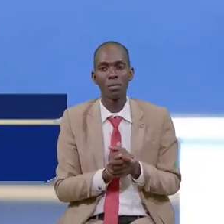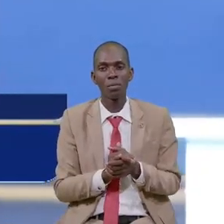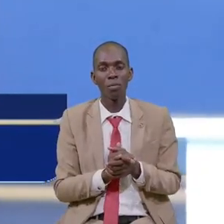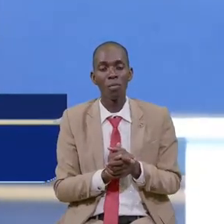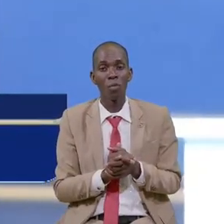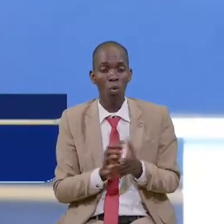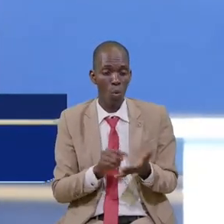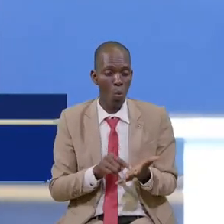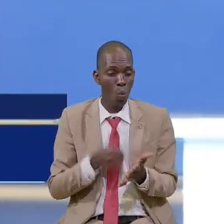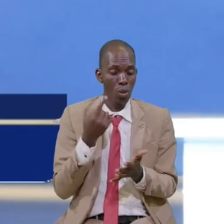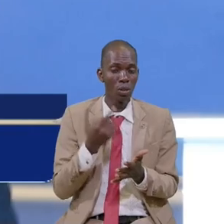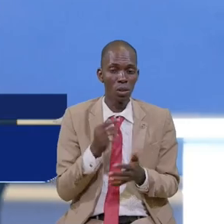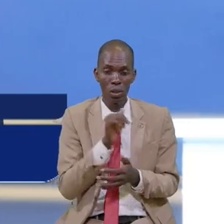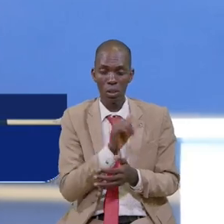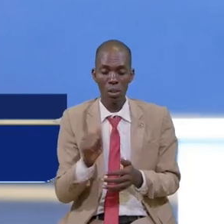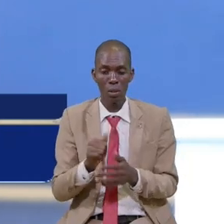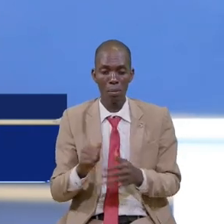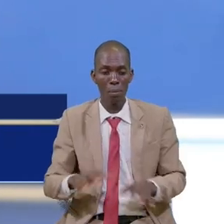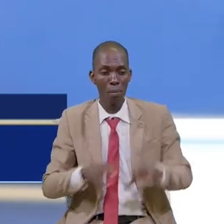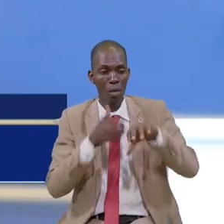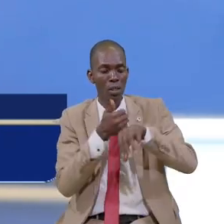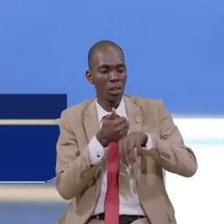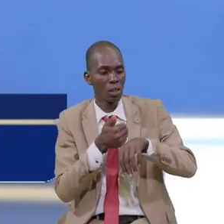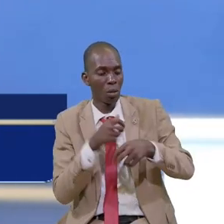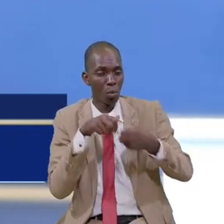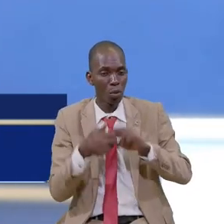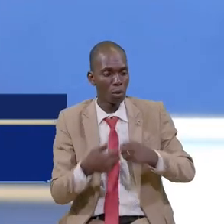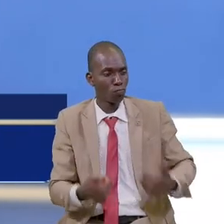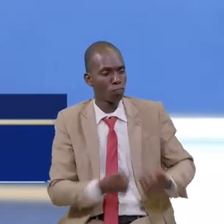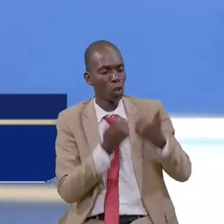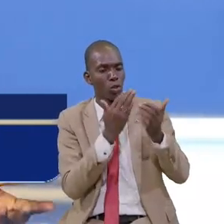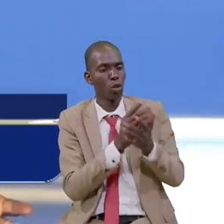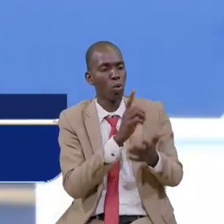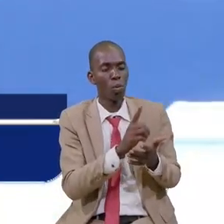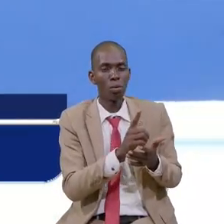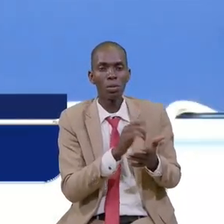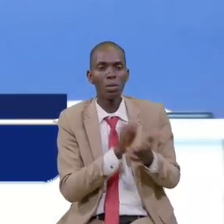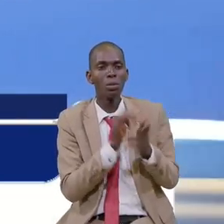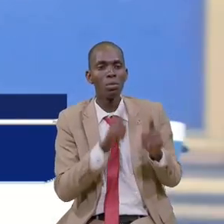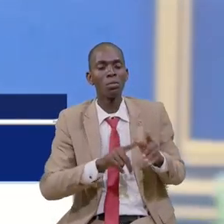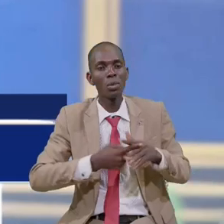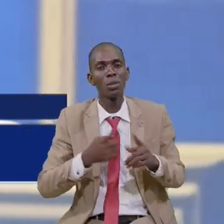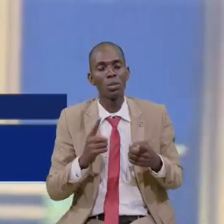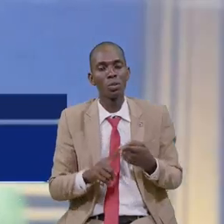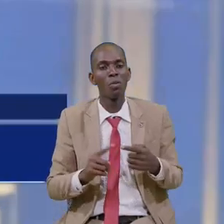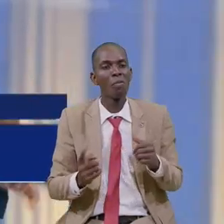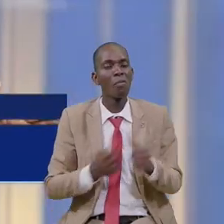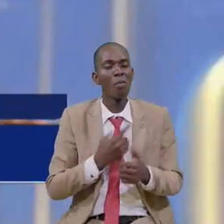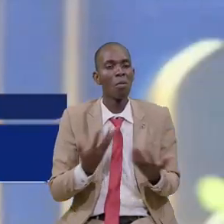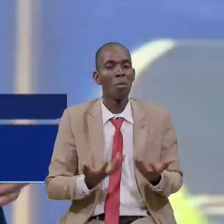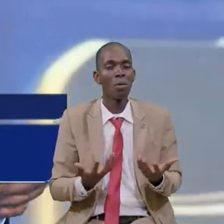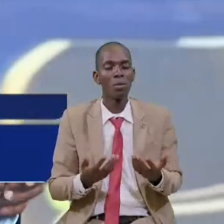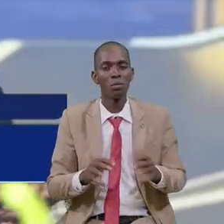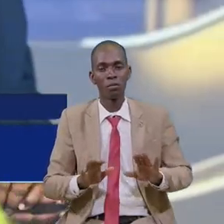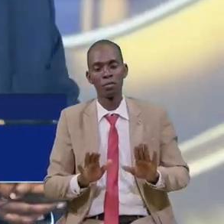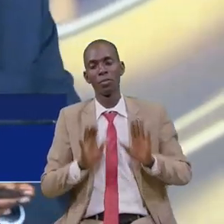Tirer avantage. Quand une montagne est devant la personne, la première chose, c'est la crainte. C'est